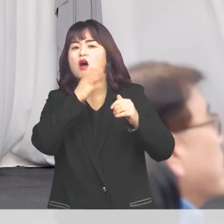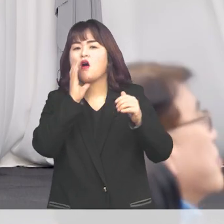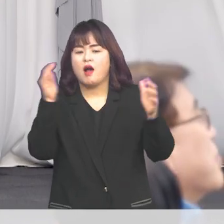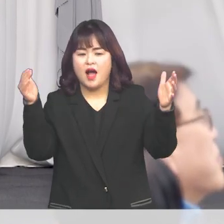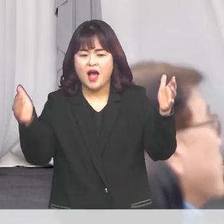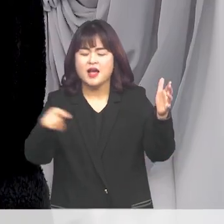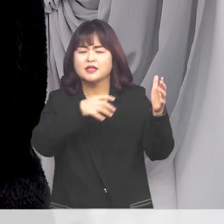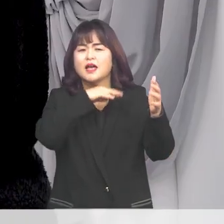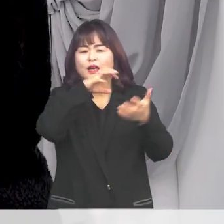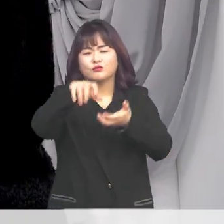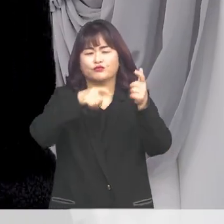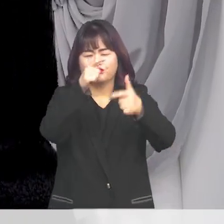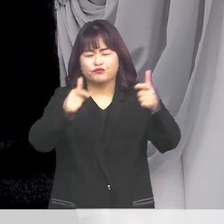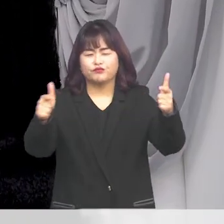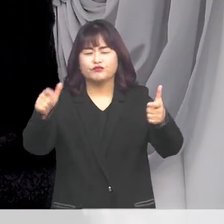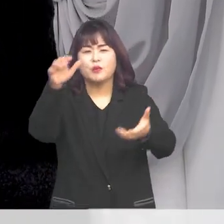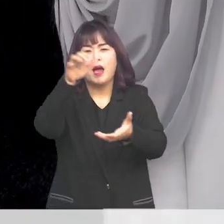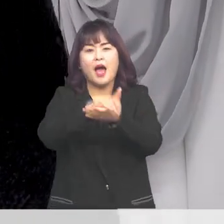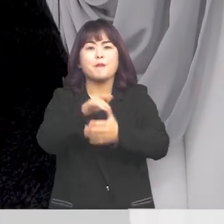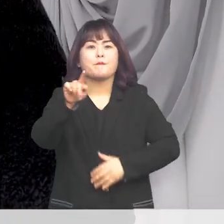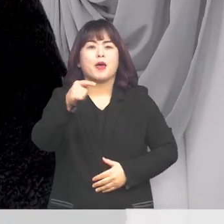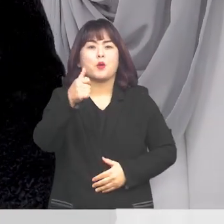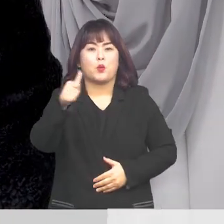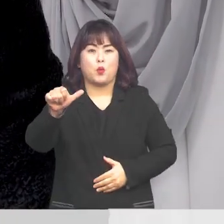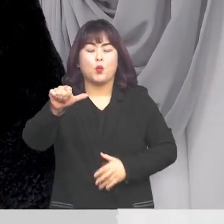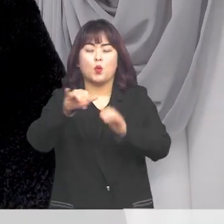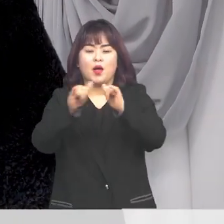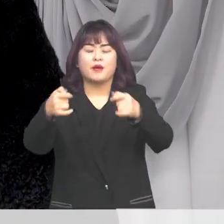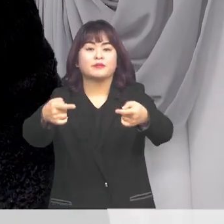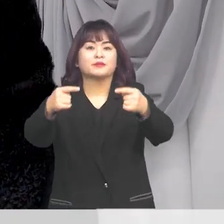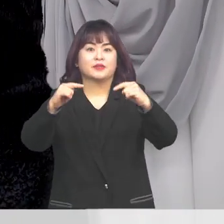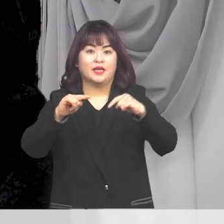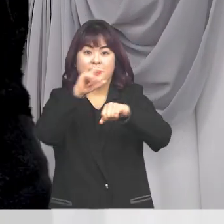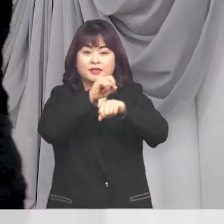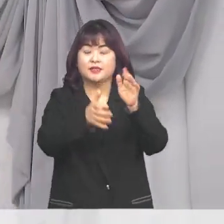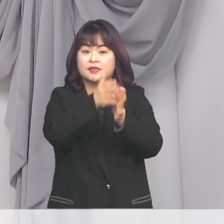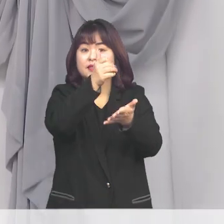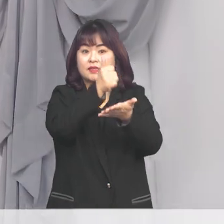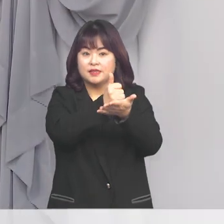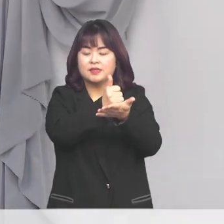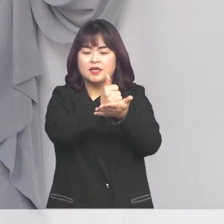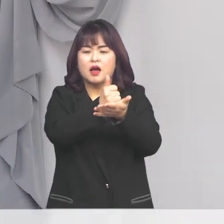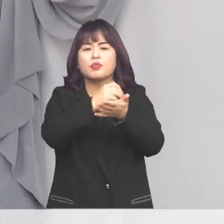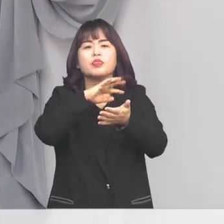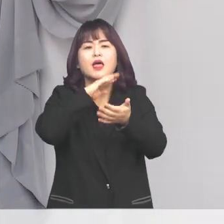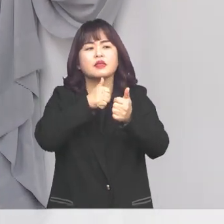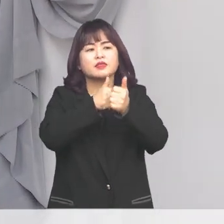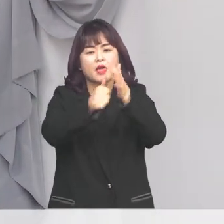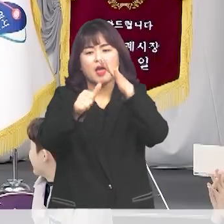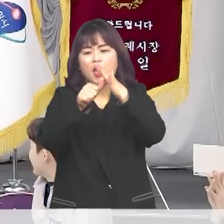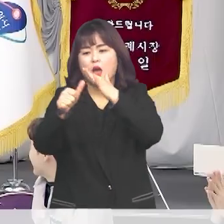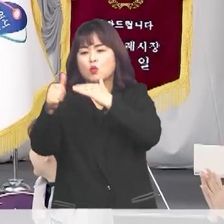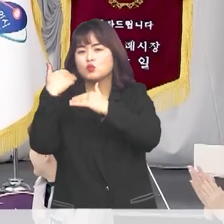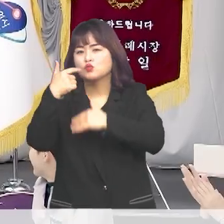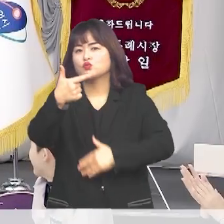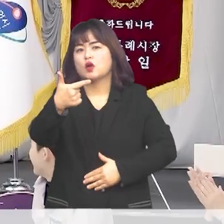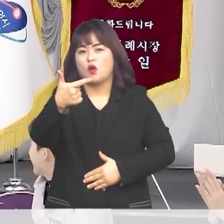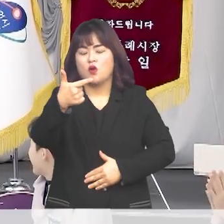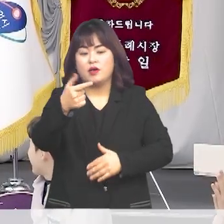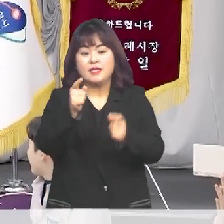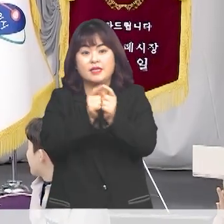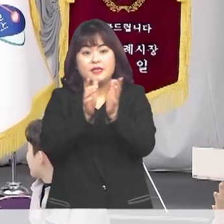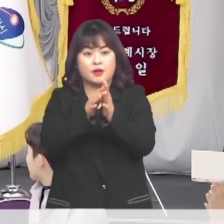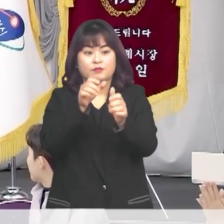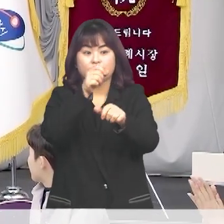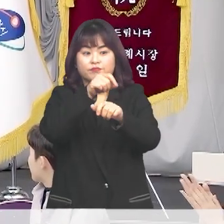연령층으로 구성된 서포터즈 105명이 참석했습니다. 이 시장은 각 연령층을 대표하는 그룹 대표 6명에게